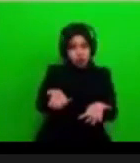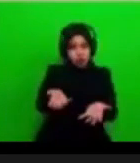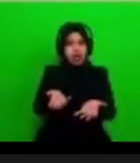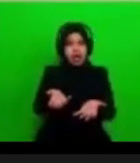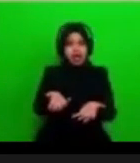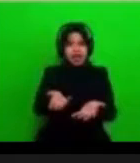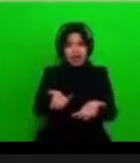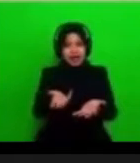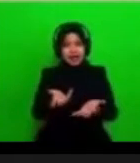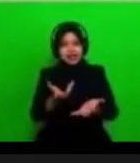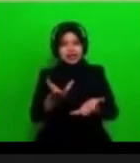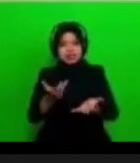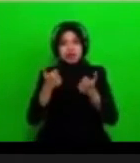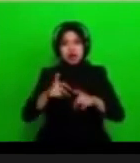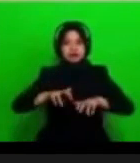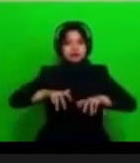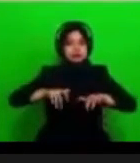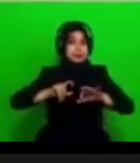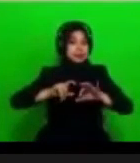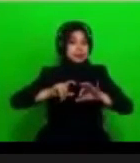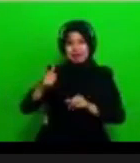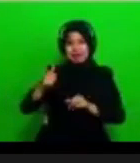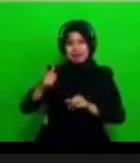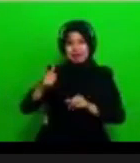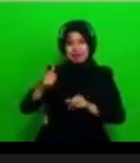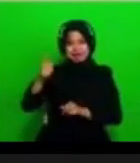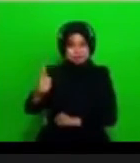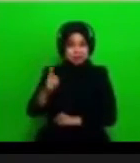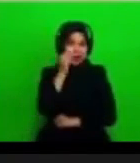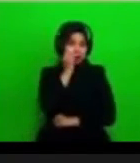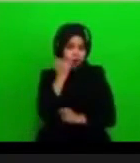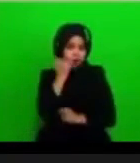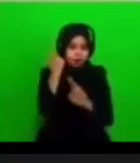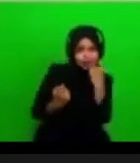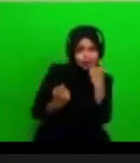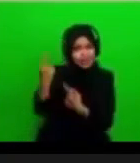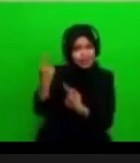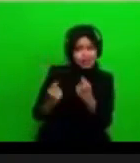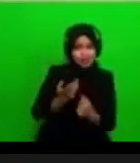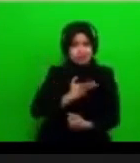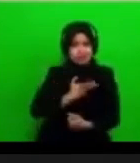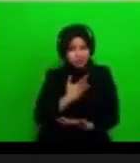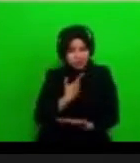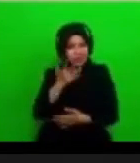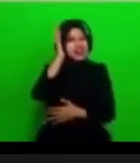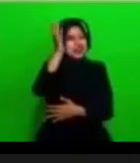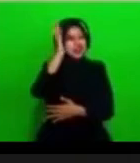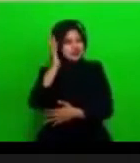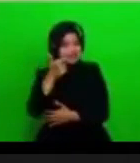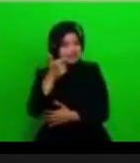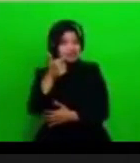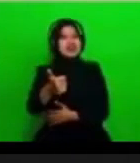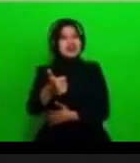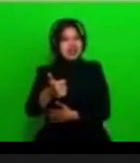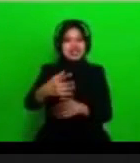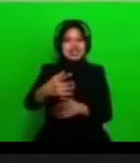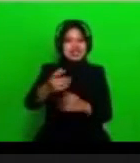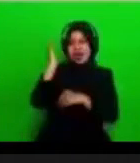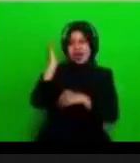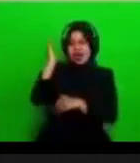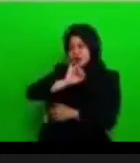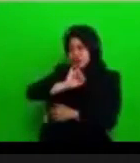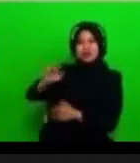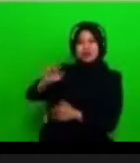Silakan, kami masih membuka di kolom Q&A tadi, Ibu-ibu yang ingin bertanya untuk nanti narasumber akan